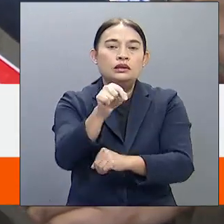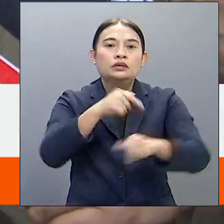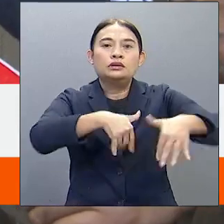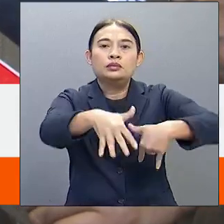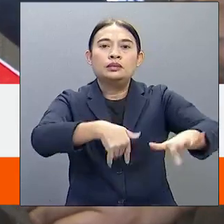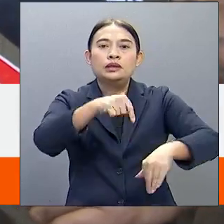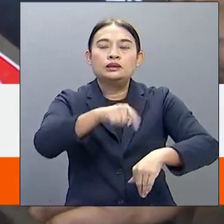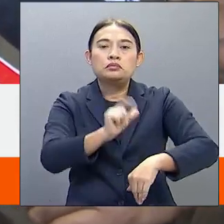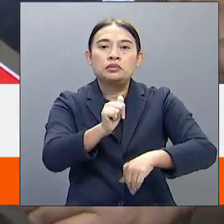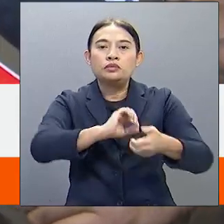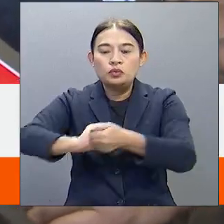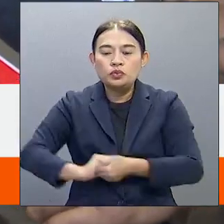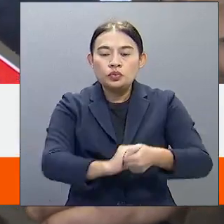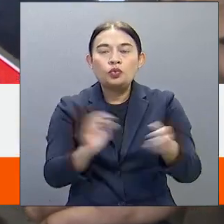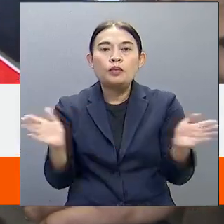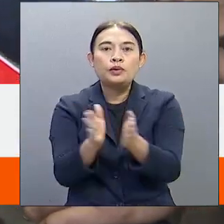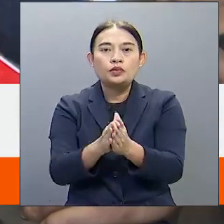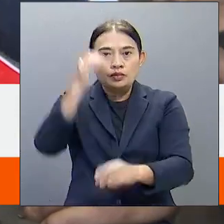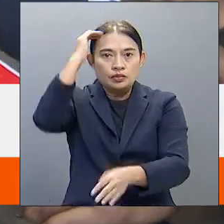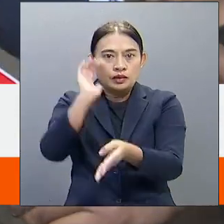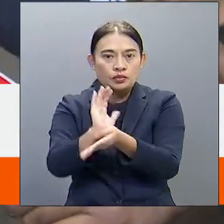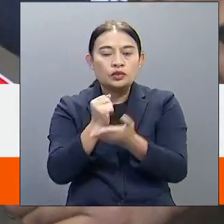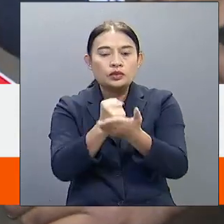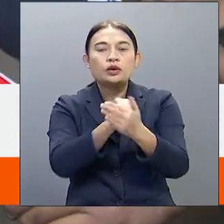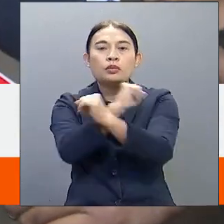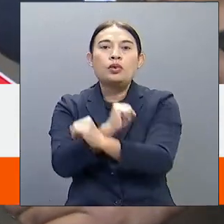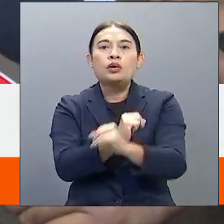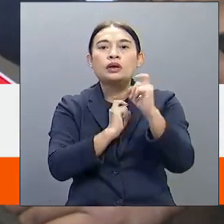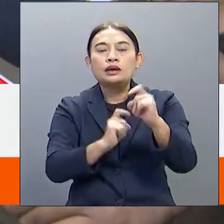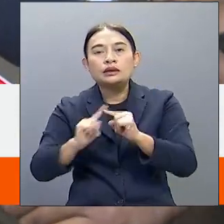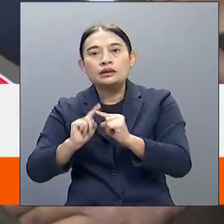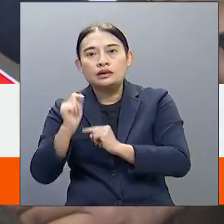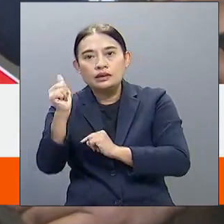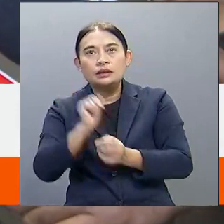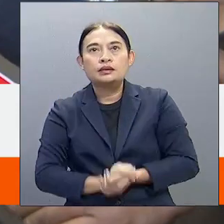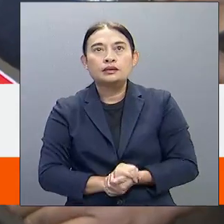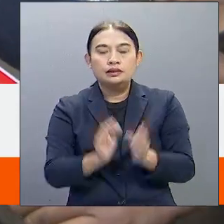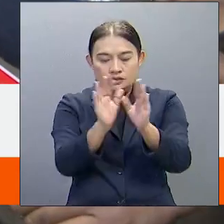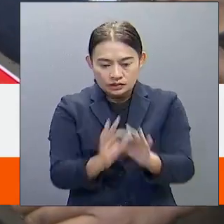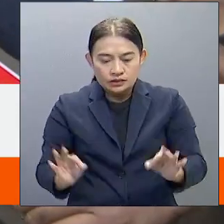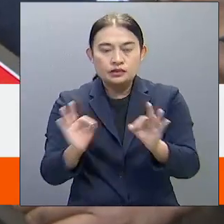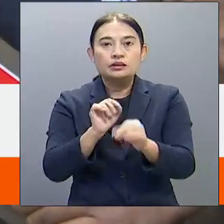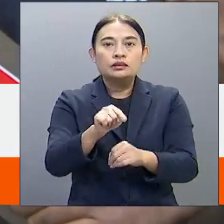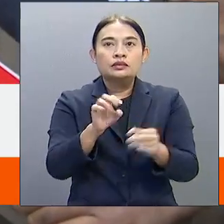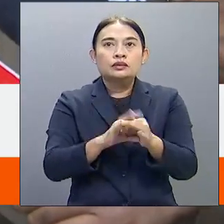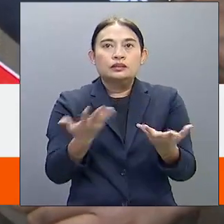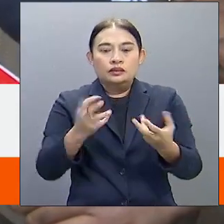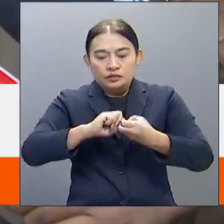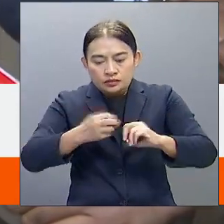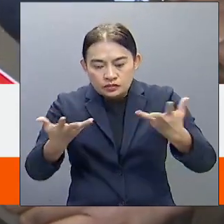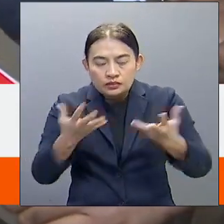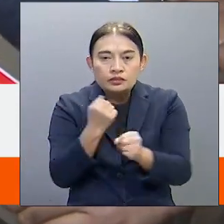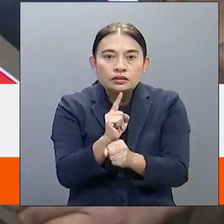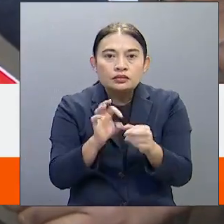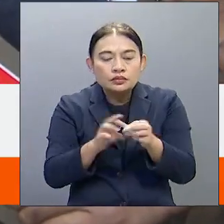นเป็นแนวร่วมของตำรวจจะลดอาชญากรรมไม่ให้เกิดขึ้นมางั้นงานหน้างานปอเนี่ยคือสิ่งสำคัญที่สุดการไม่ให้เกิดเหตุจะทำยังไง